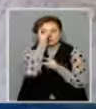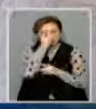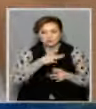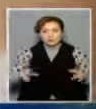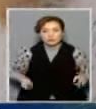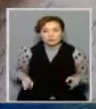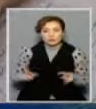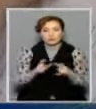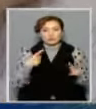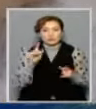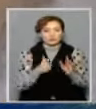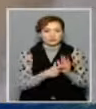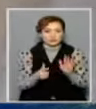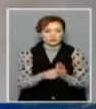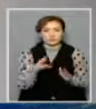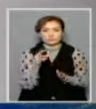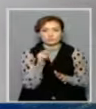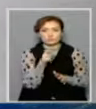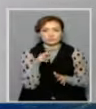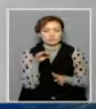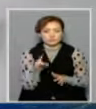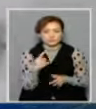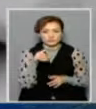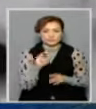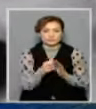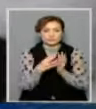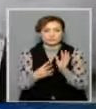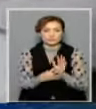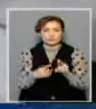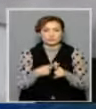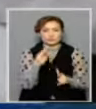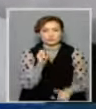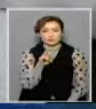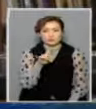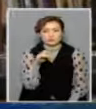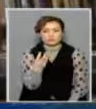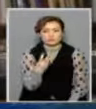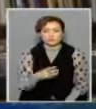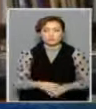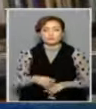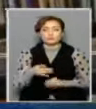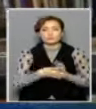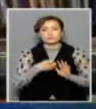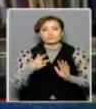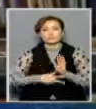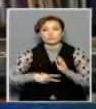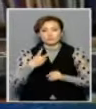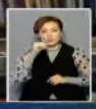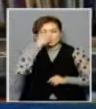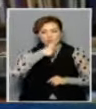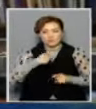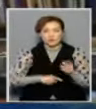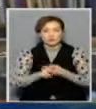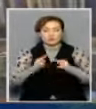творчества, директором школ номер 7 имени Мухтара Ойзова и номер 19 имени Каныши Сатпаева. С 1982 года